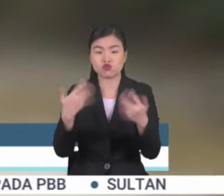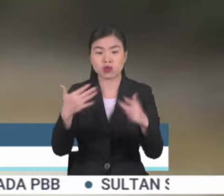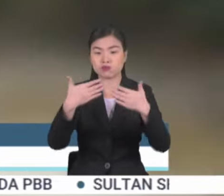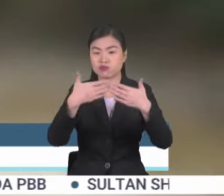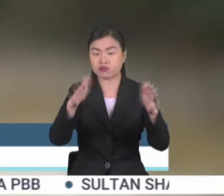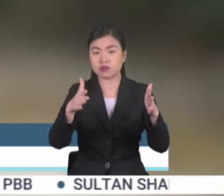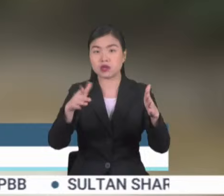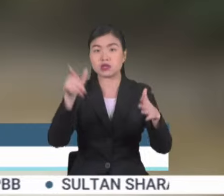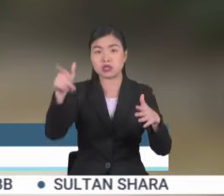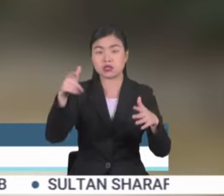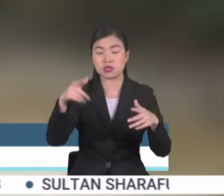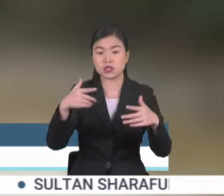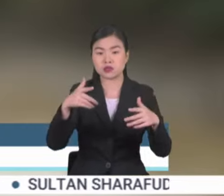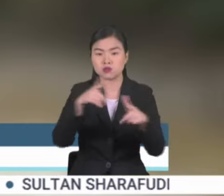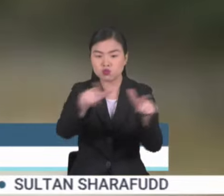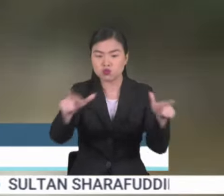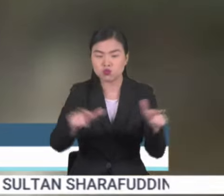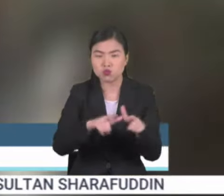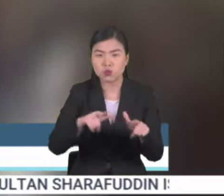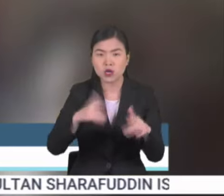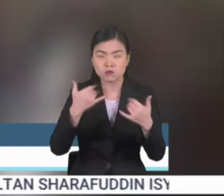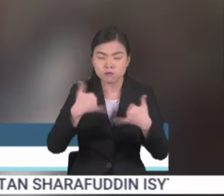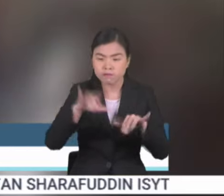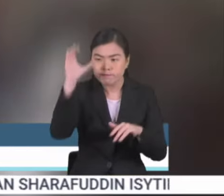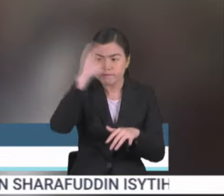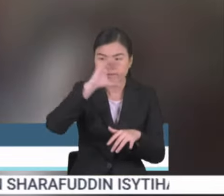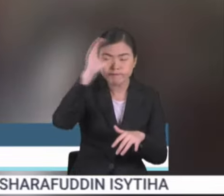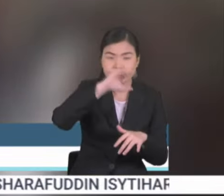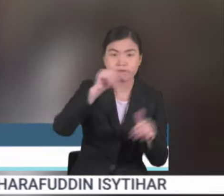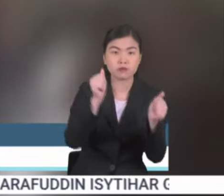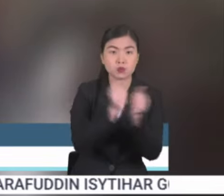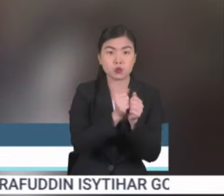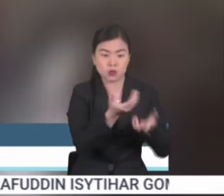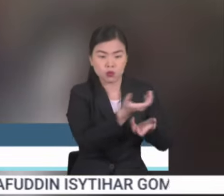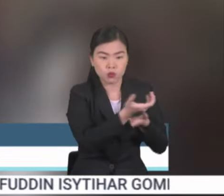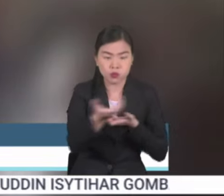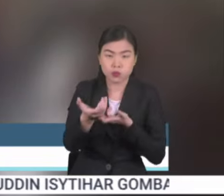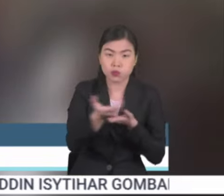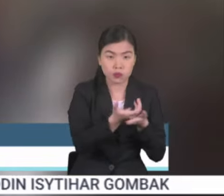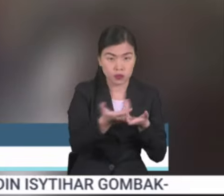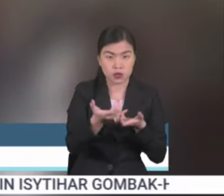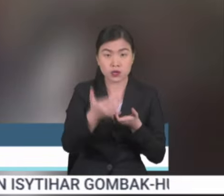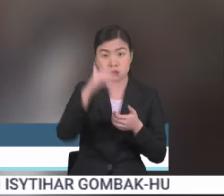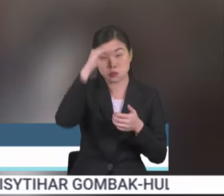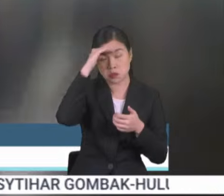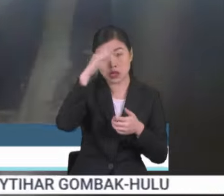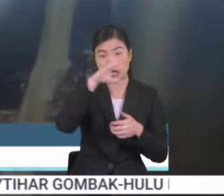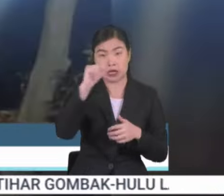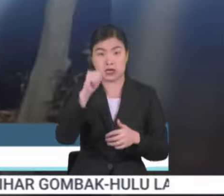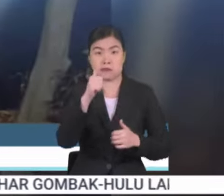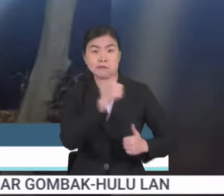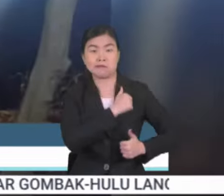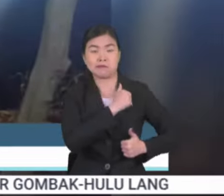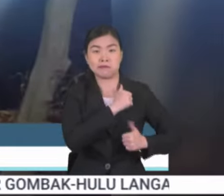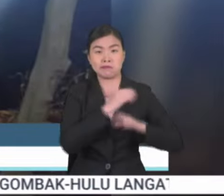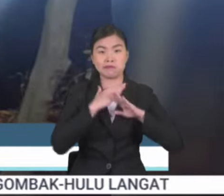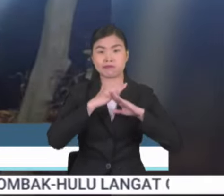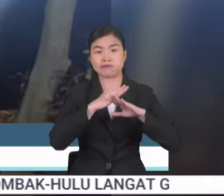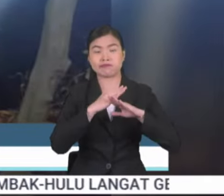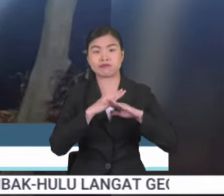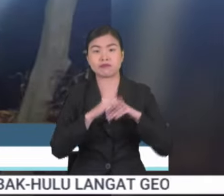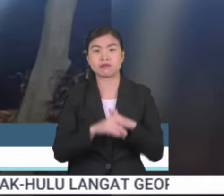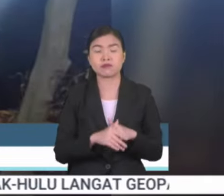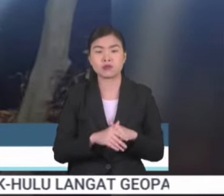dibuka di lokasi kejadian dan operasi pencarian bersama Jabatan Bomba dan Penyelamat Johor serta Angkatan Pertahanan